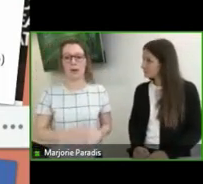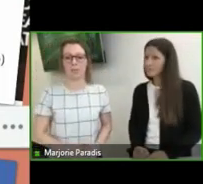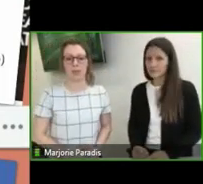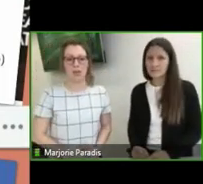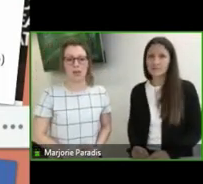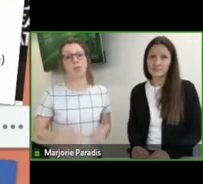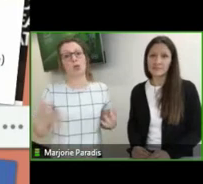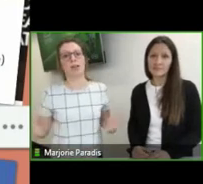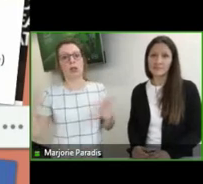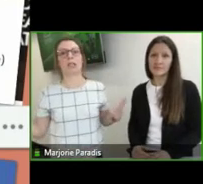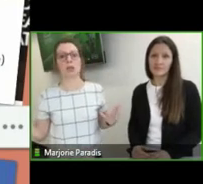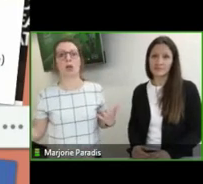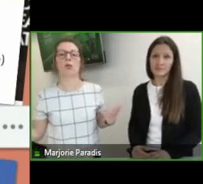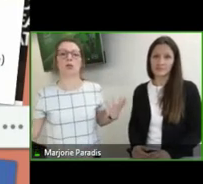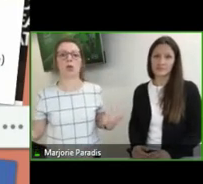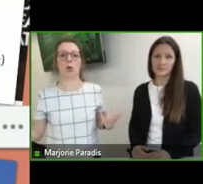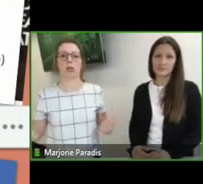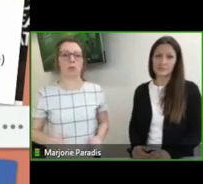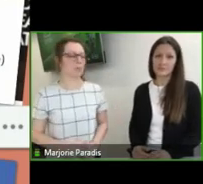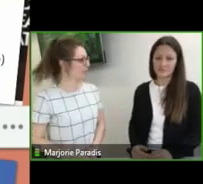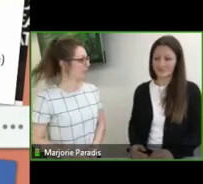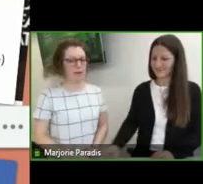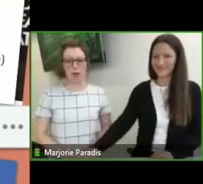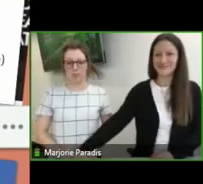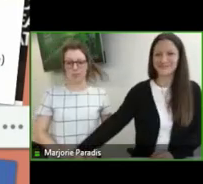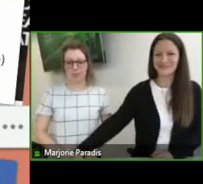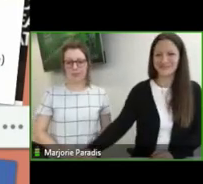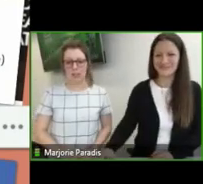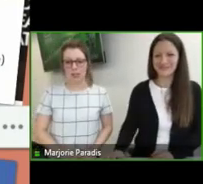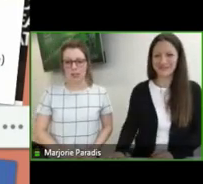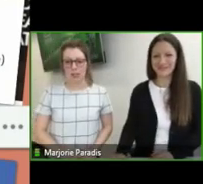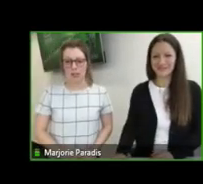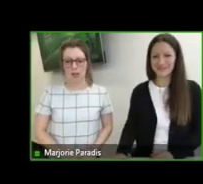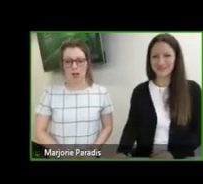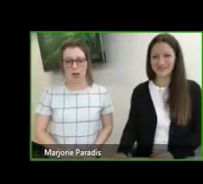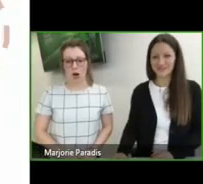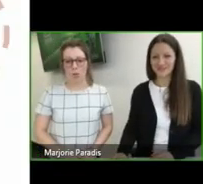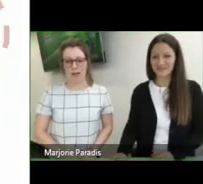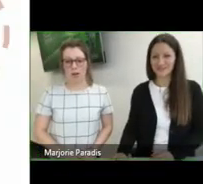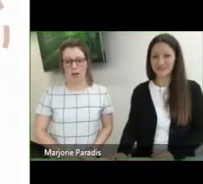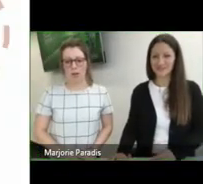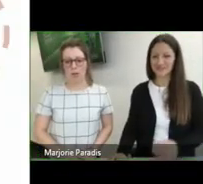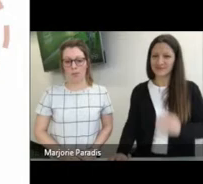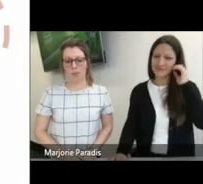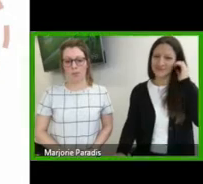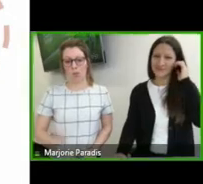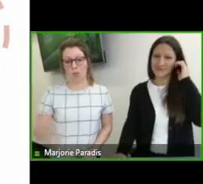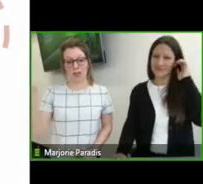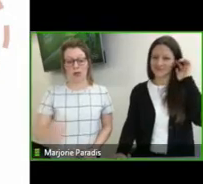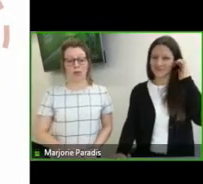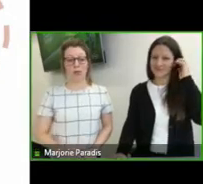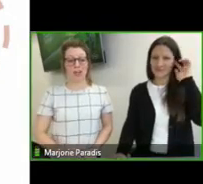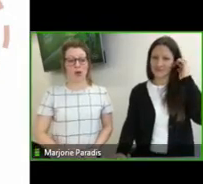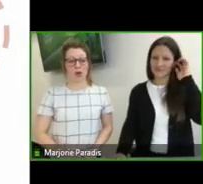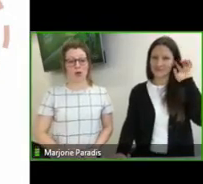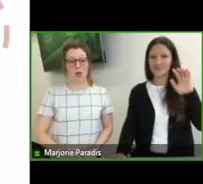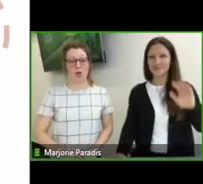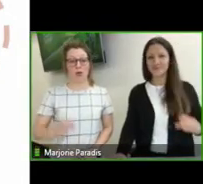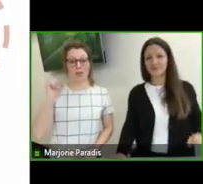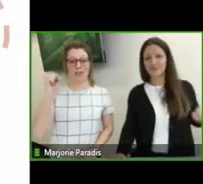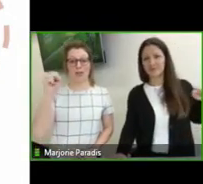de cause, finalement. La plus grande connaissance de cause que possible. Ça va? Donc, on pense qu'on a fait